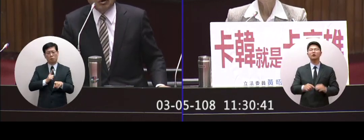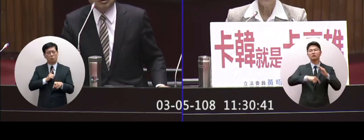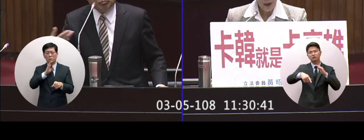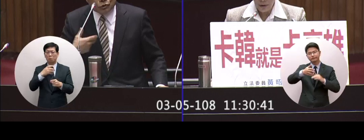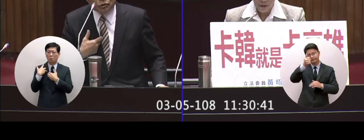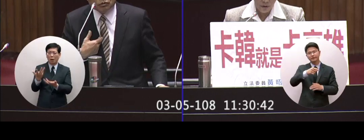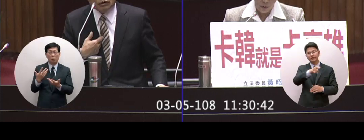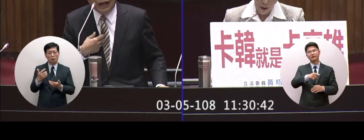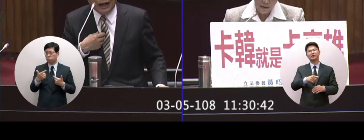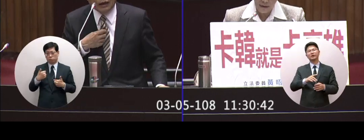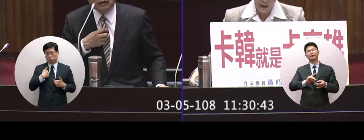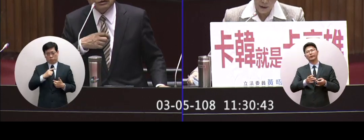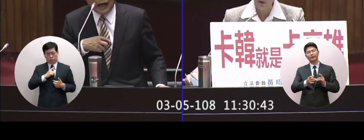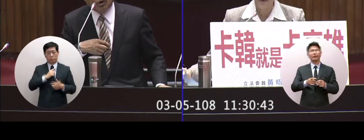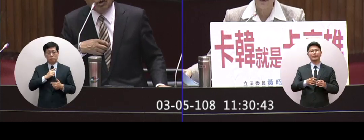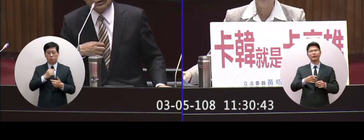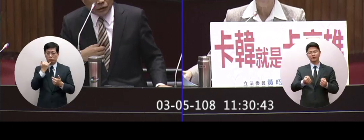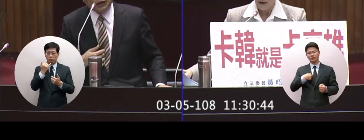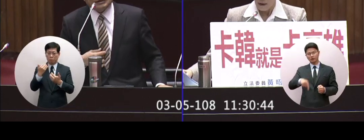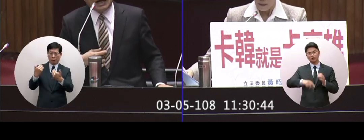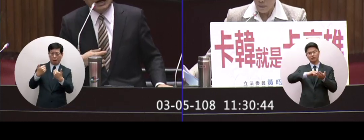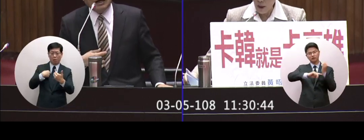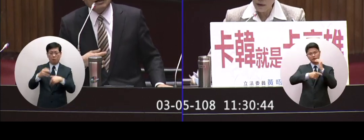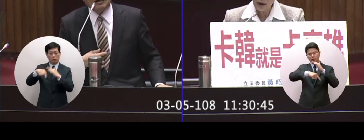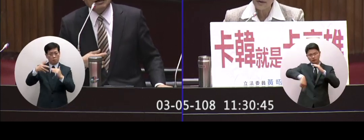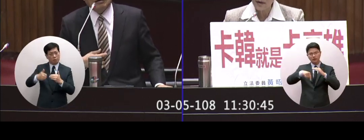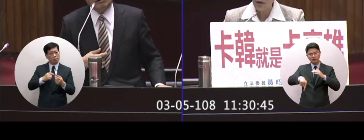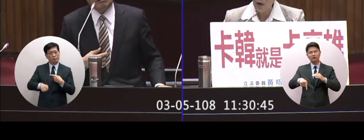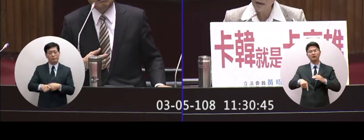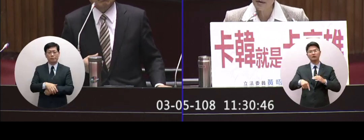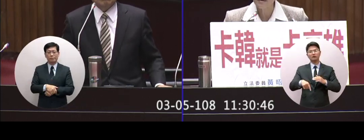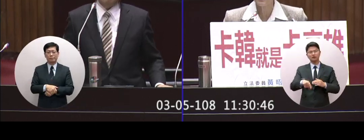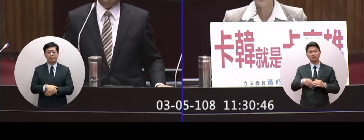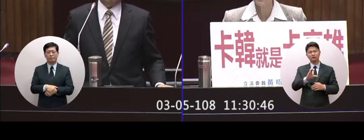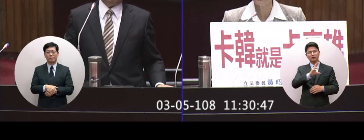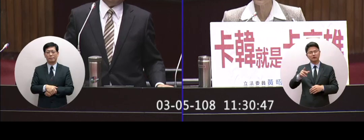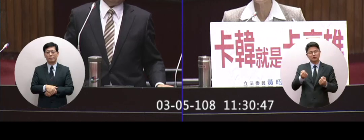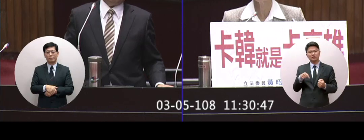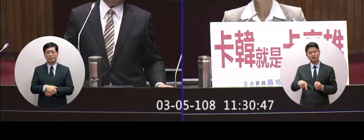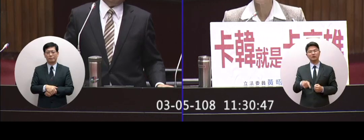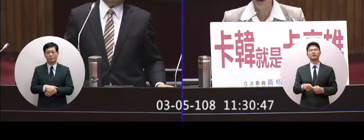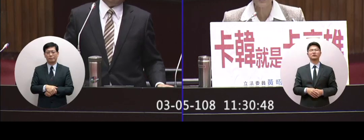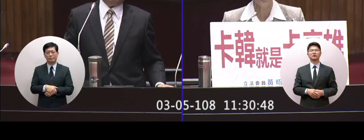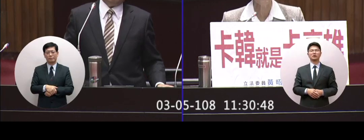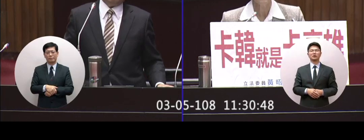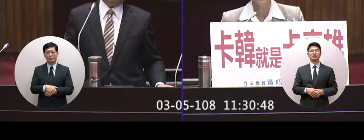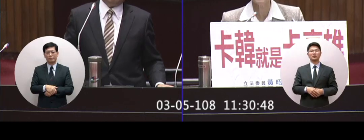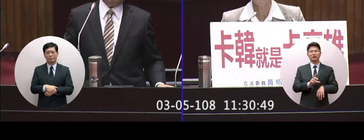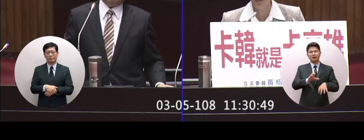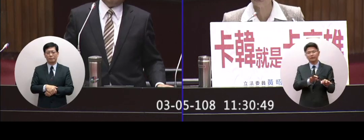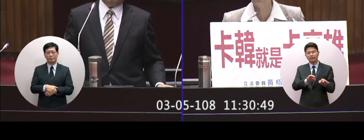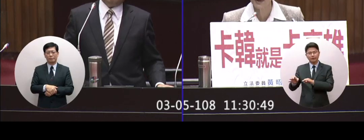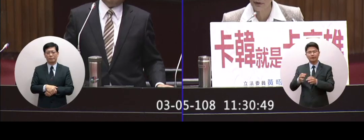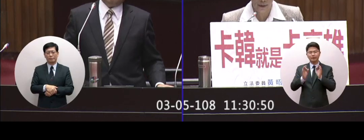运作？ 不要用这种方式在立法院。 讲我行政院长啊！ 不要用这种方式在立法院拖延，而